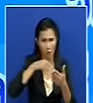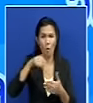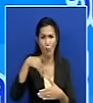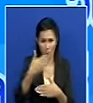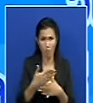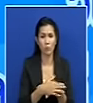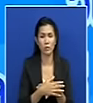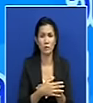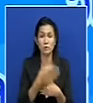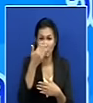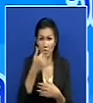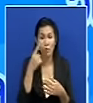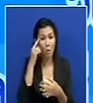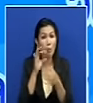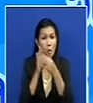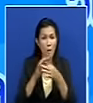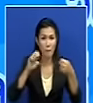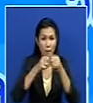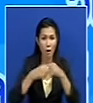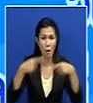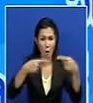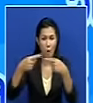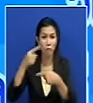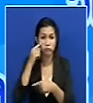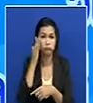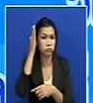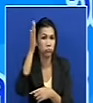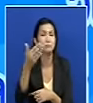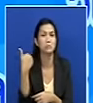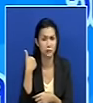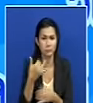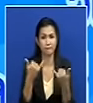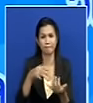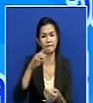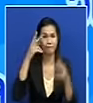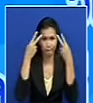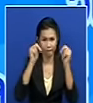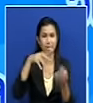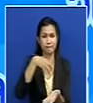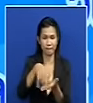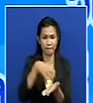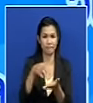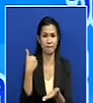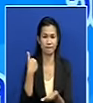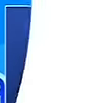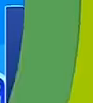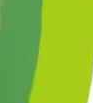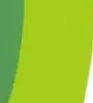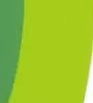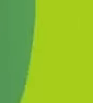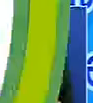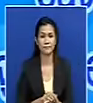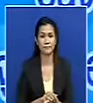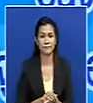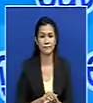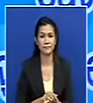พราะว่าอาจจะเกิดปัญหาการทะเลาะขึ้นมาในอนาคตกันได้ครับไปฟังเสียงของนายกพูดถึงเรื่องนี้กันหน่อยครับ